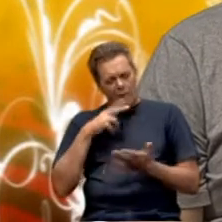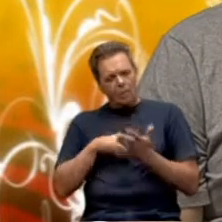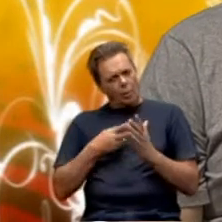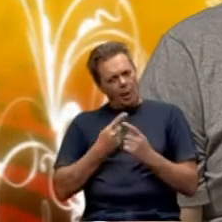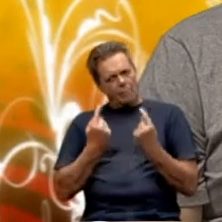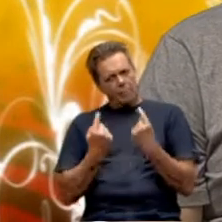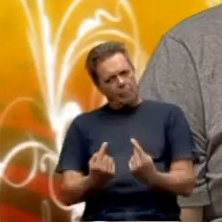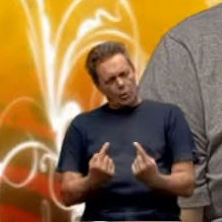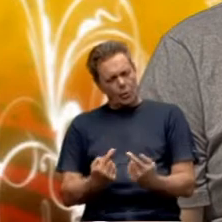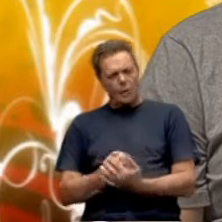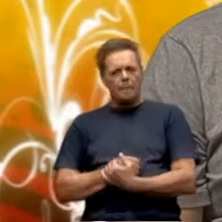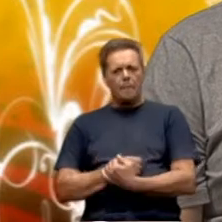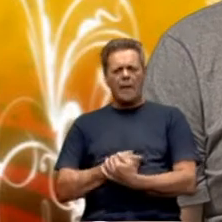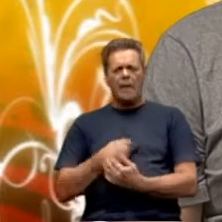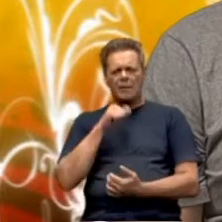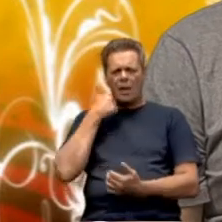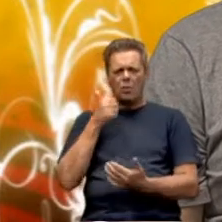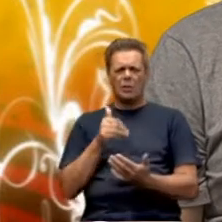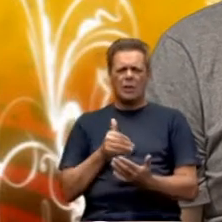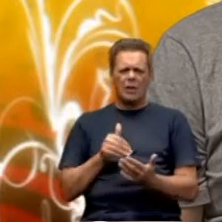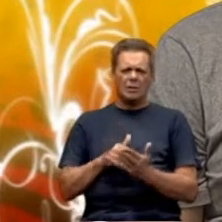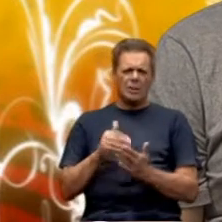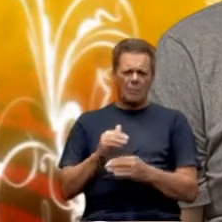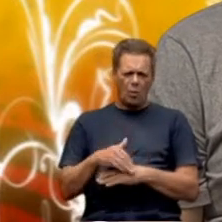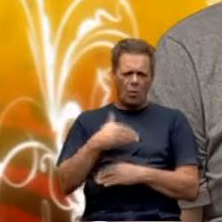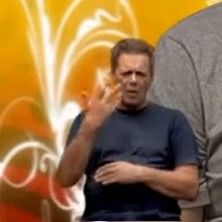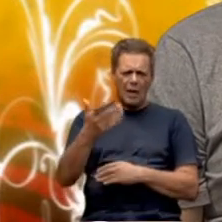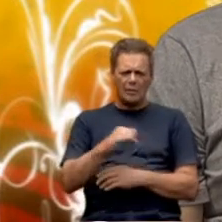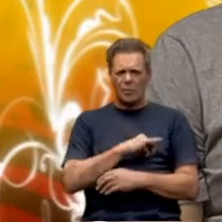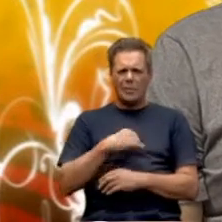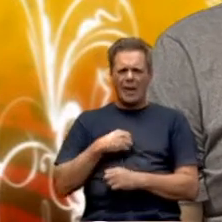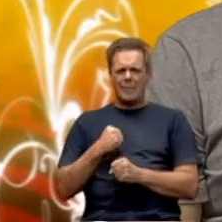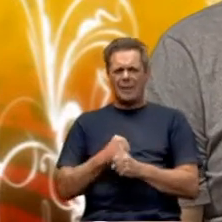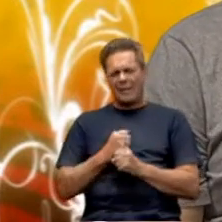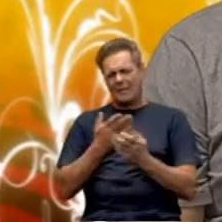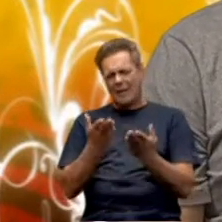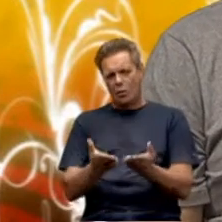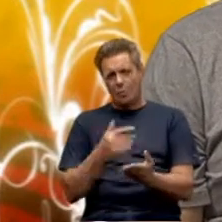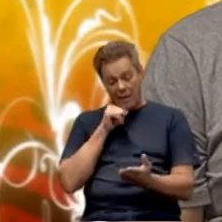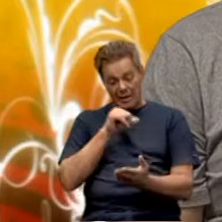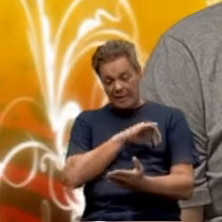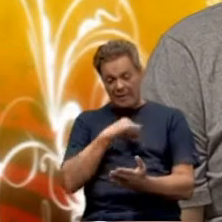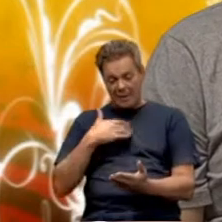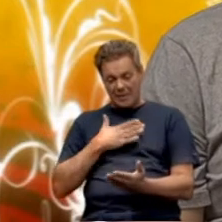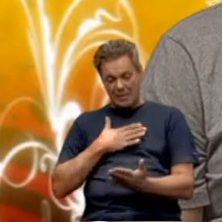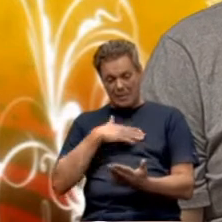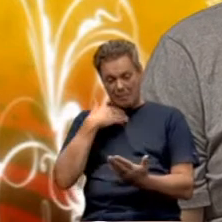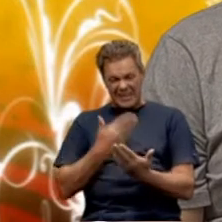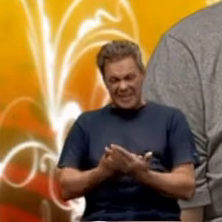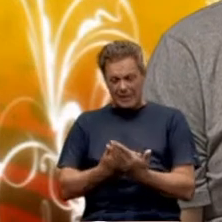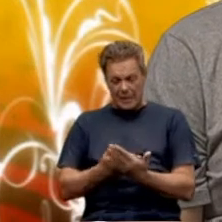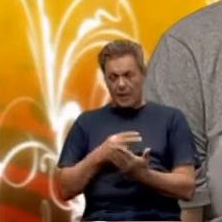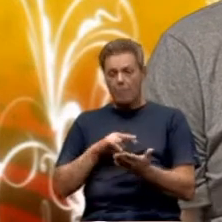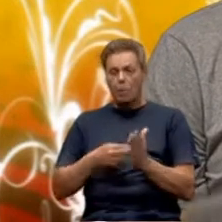postoji i da ljudi trebaju naknadno još sami poraditi na tome i priznati si, ja imam problem i zašto ga ne